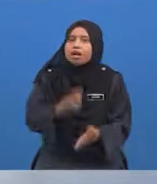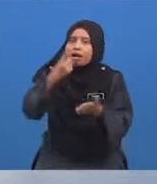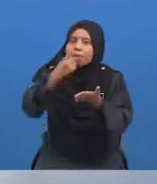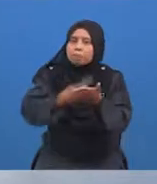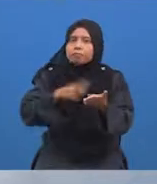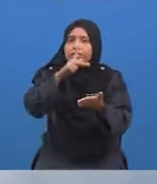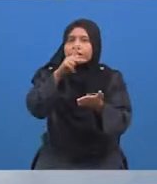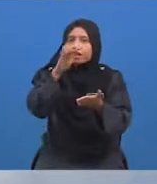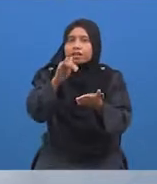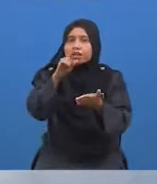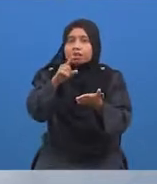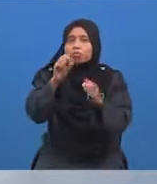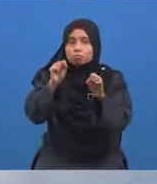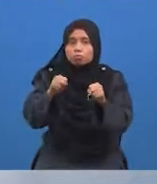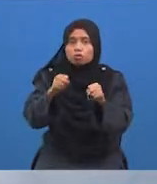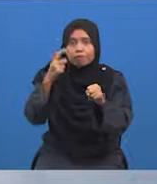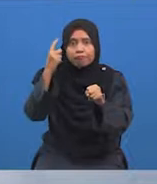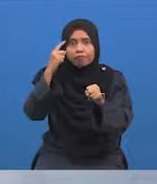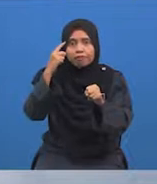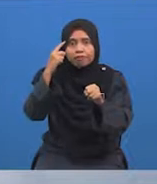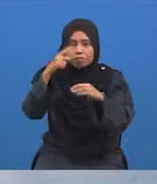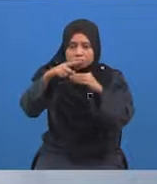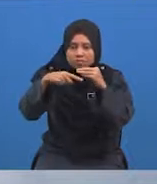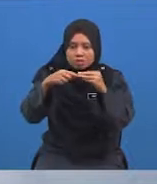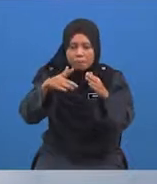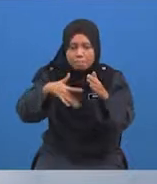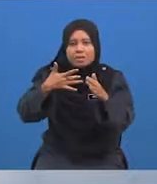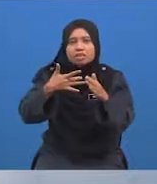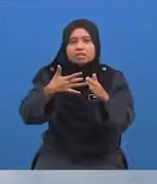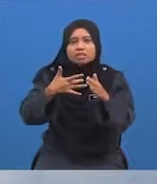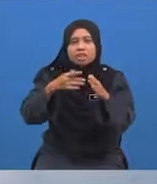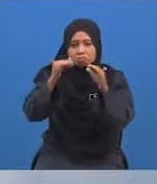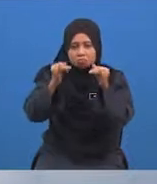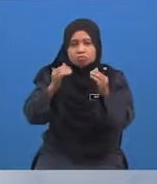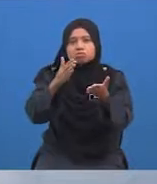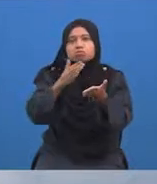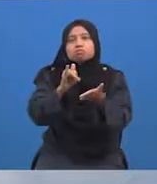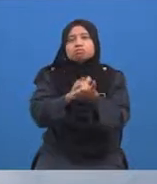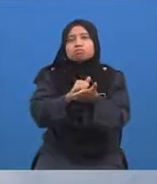Apakah yang kamu boleh tafsirkan tentang keadaan perasaan individu tersebut?